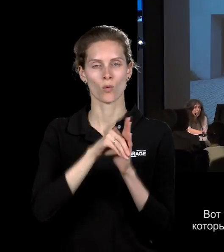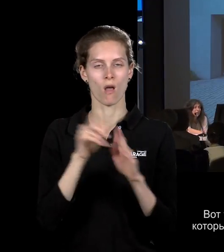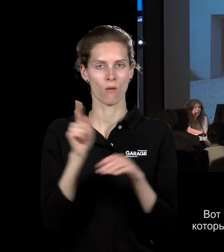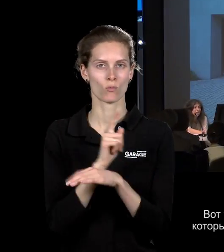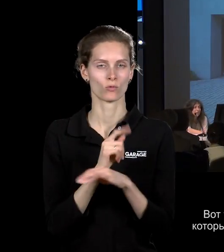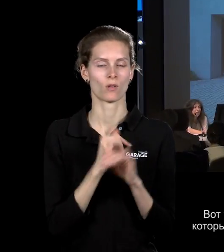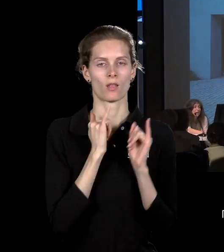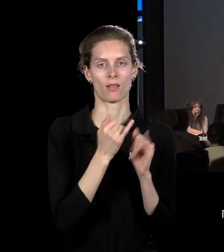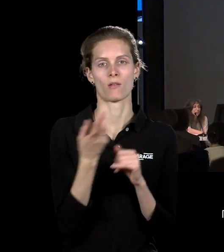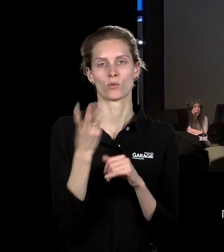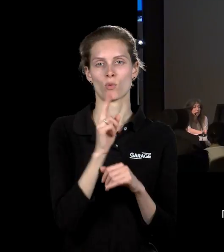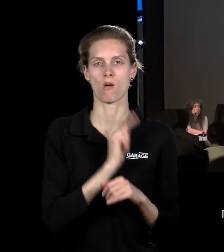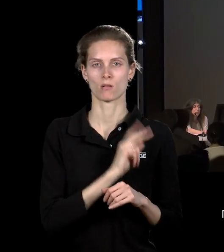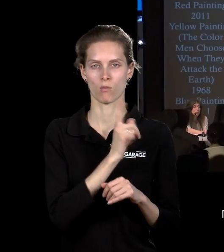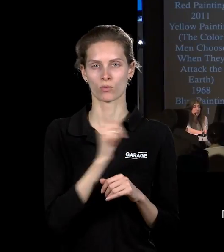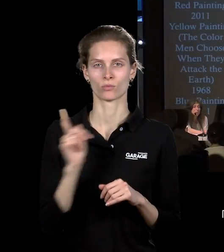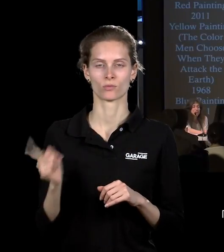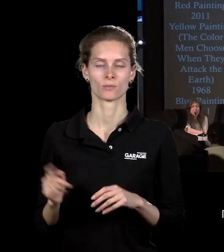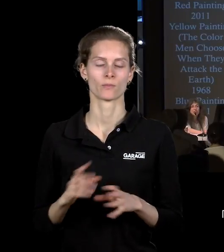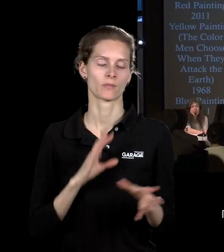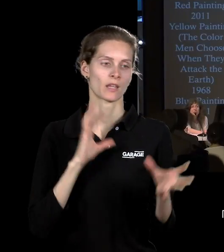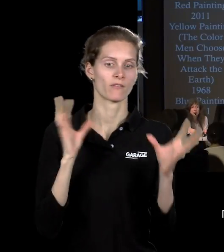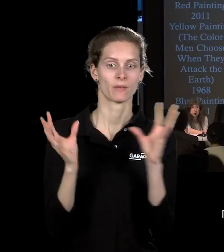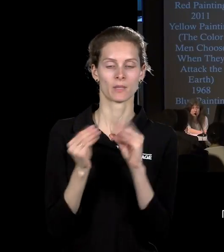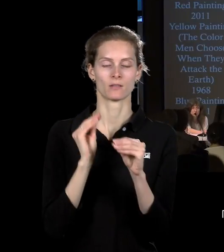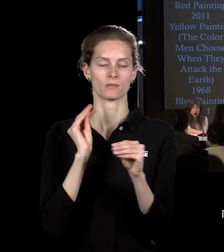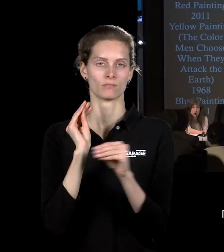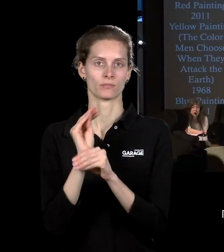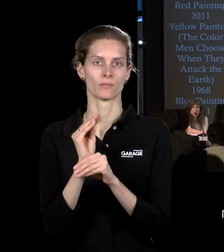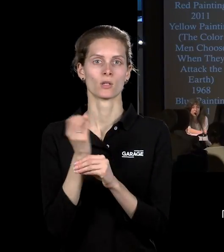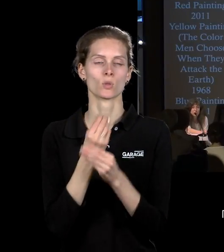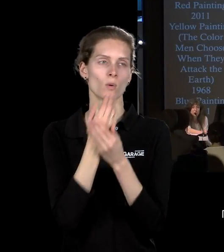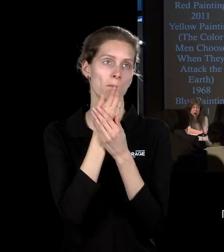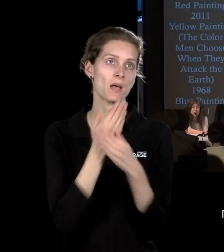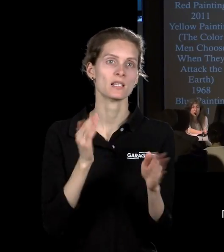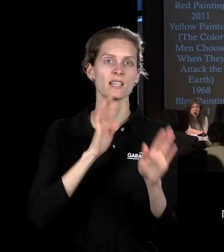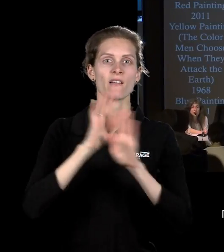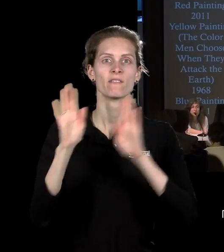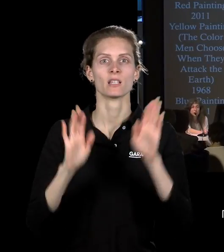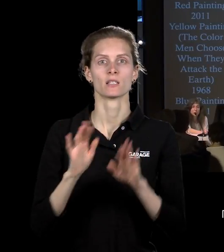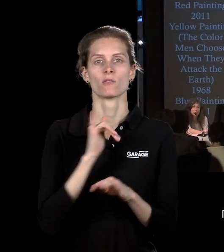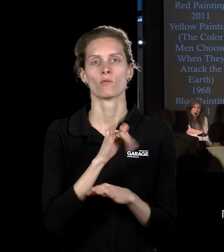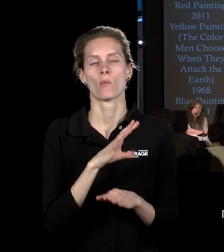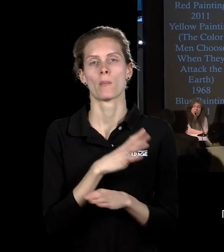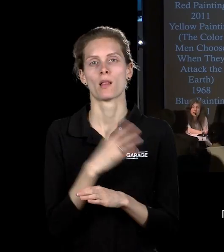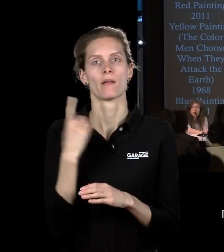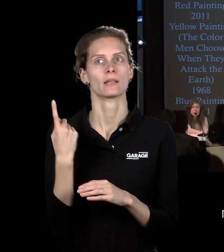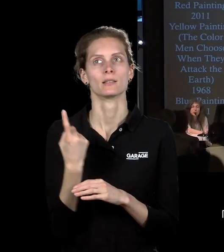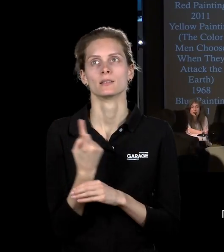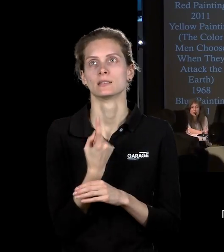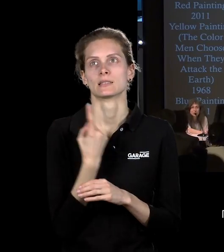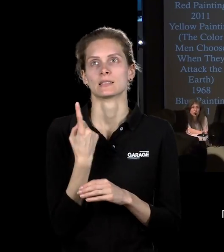другом взаимодействуют. Вот такой последний. И, может быть, последняя выставка, которая у него была единственная,